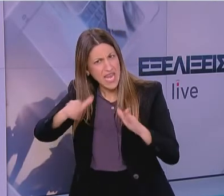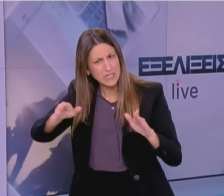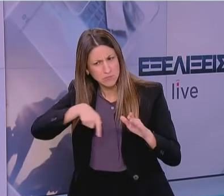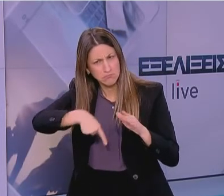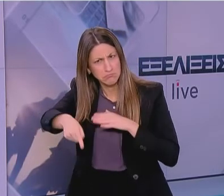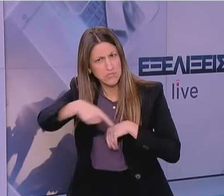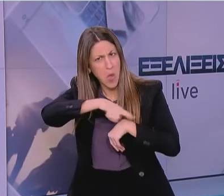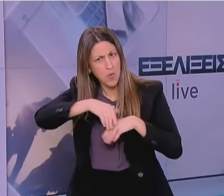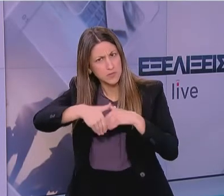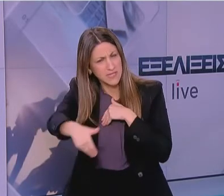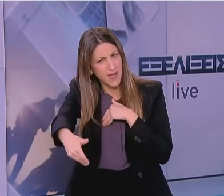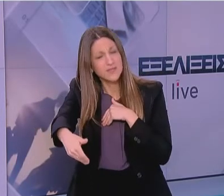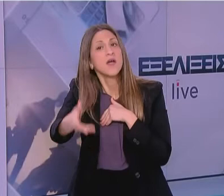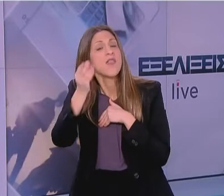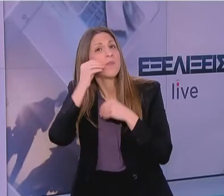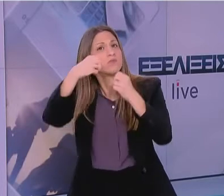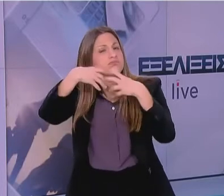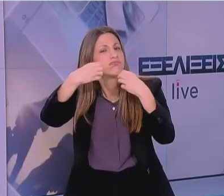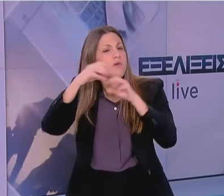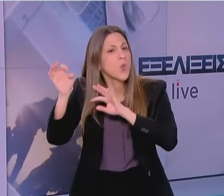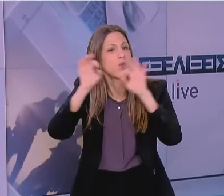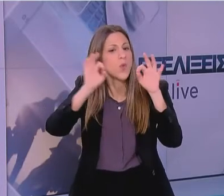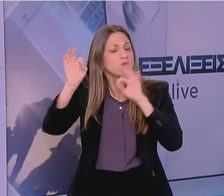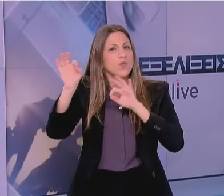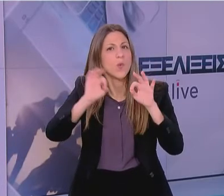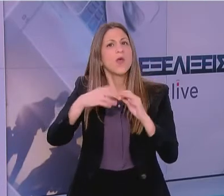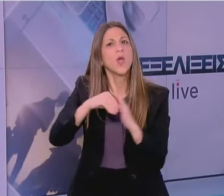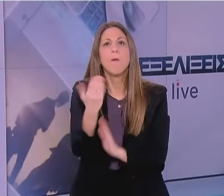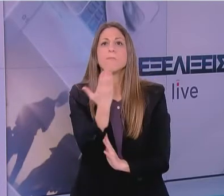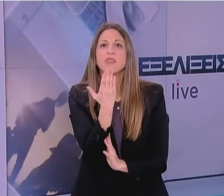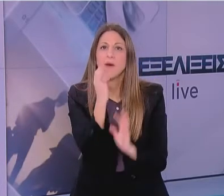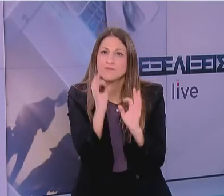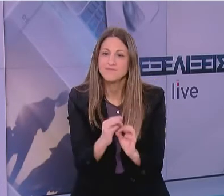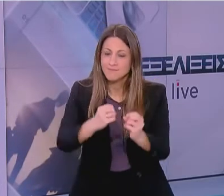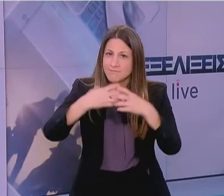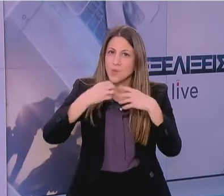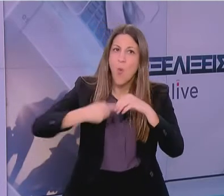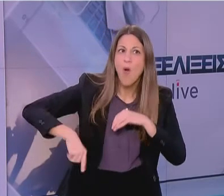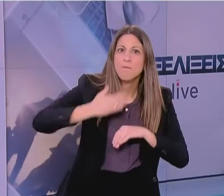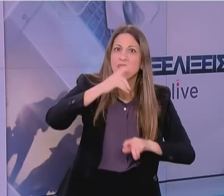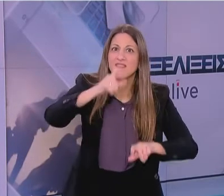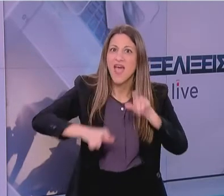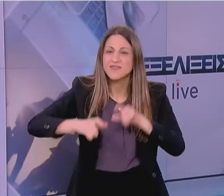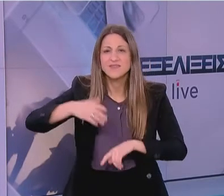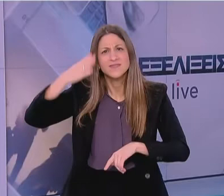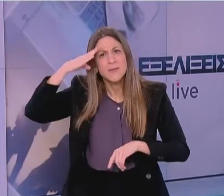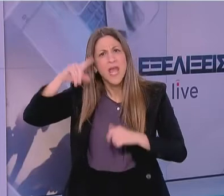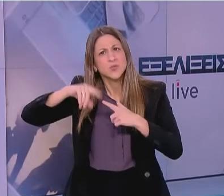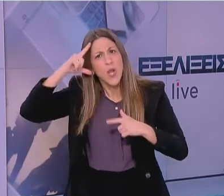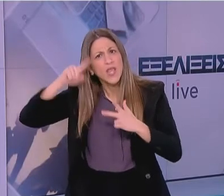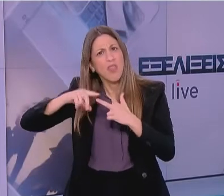για τη δομή, το περιεχόμενο, την πρόσβαση και τη λειτουργία της εξαποστάσεως εκπαίδευσης όλων των βαθμίδων. Η